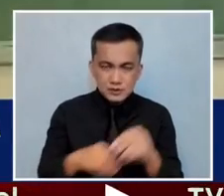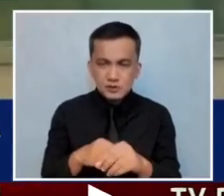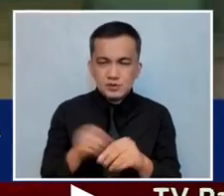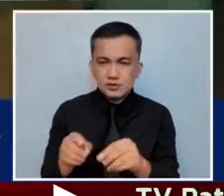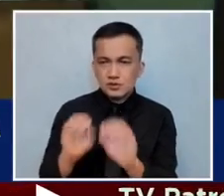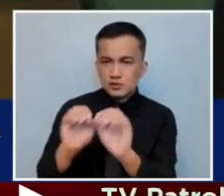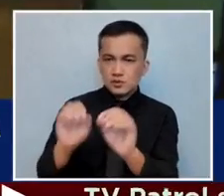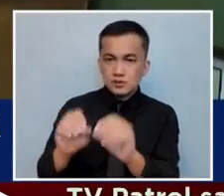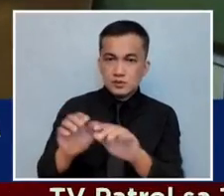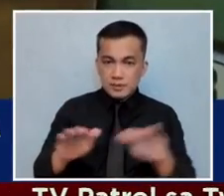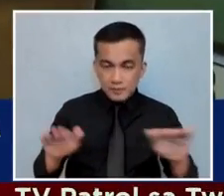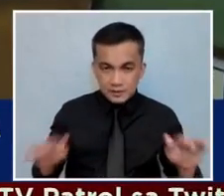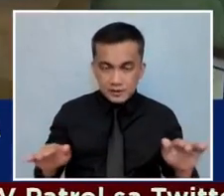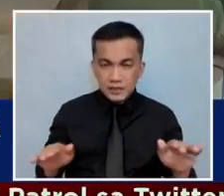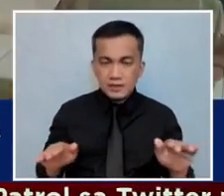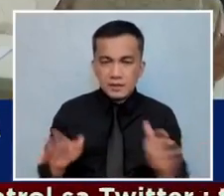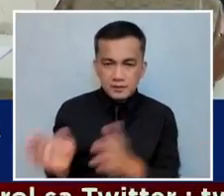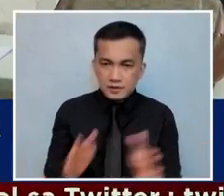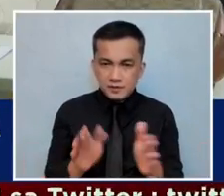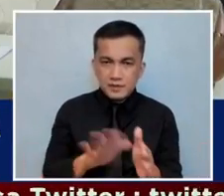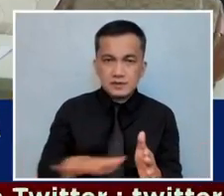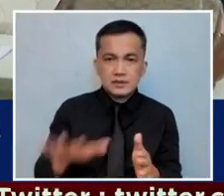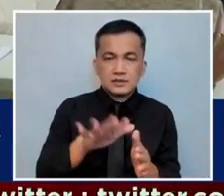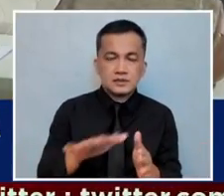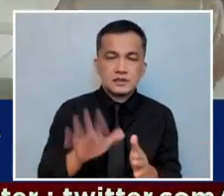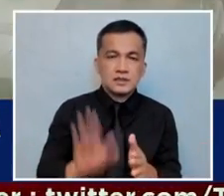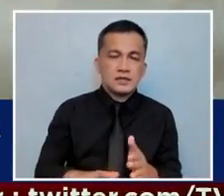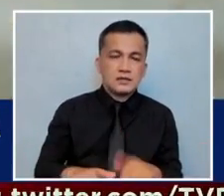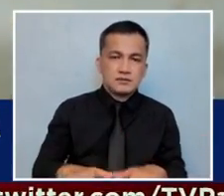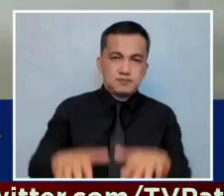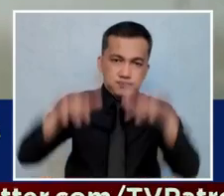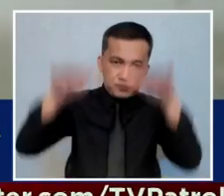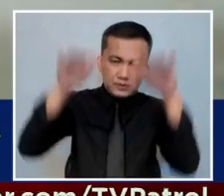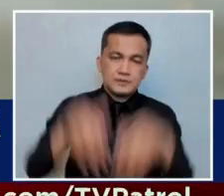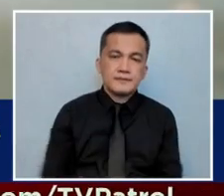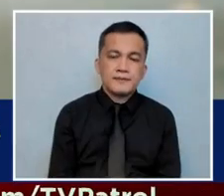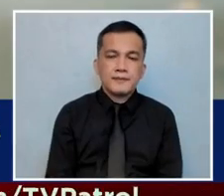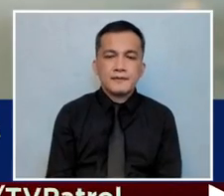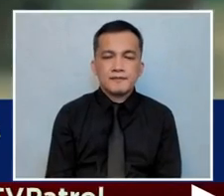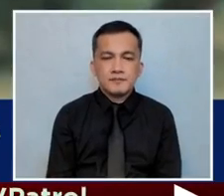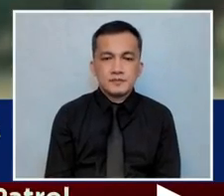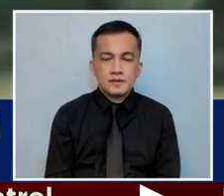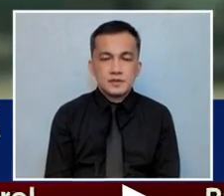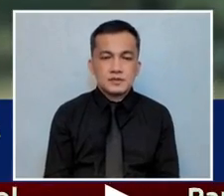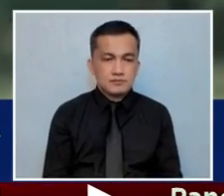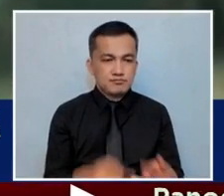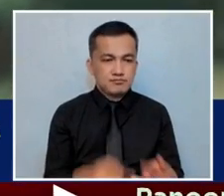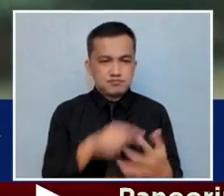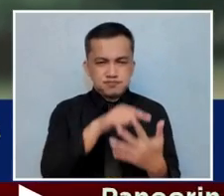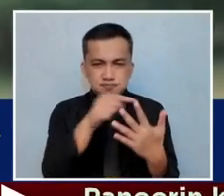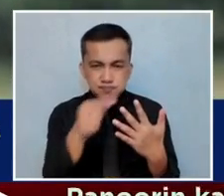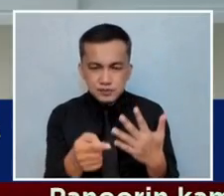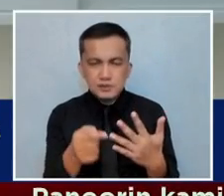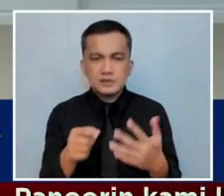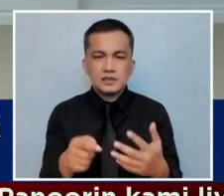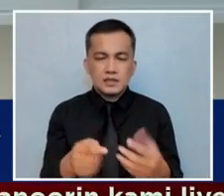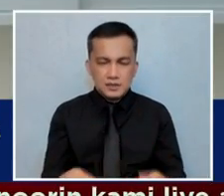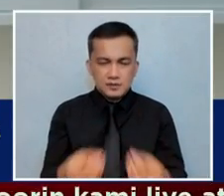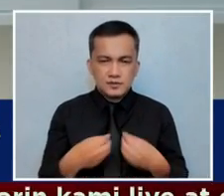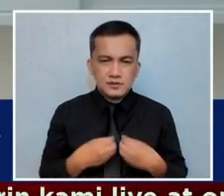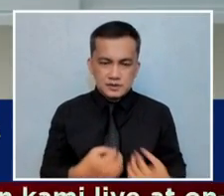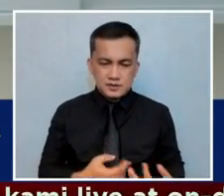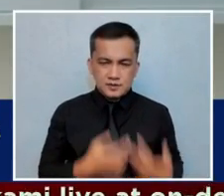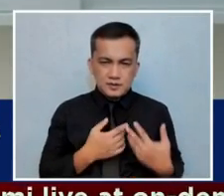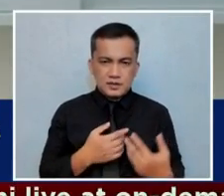mga bata at maihanda ang mga ito sa kanilang pagtanda. Ang mga tulad nila ang naging inspirasyon naman ni Serena